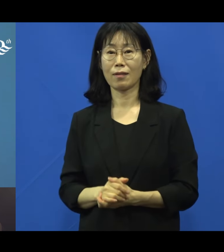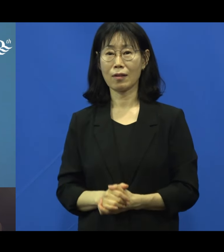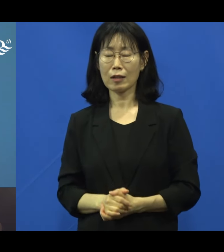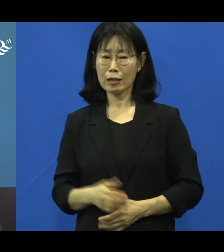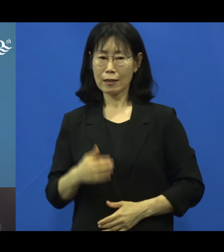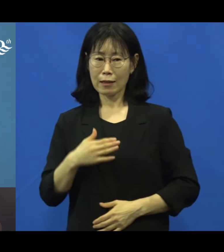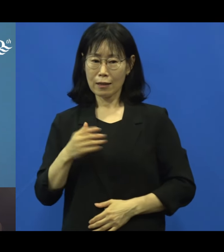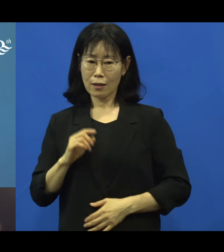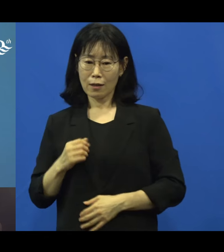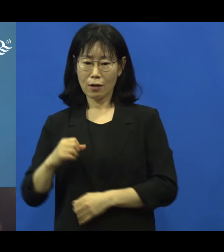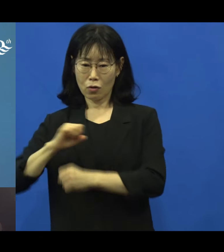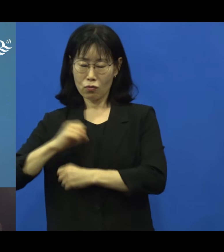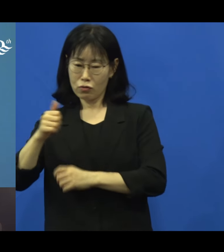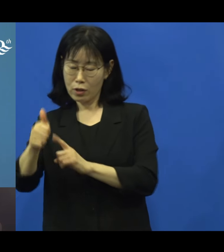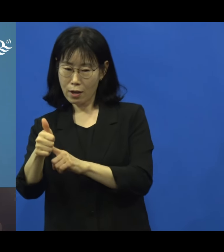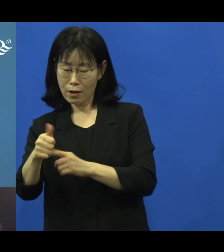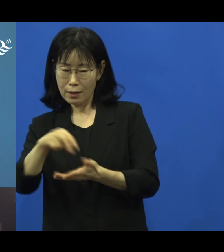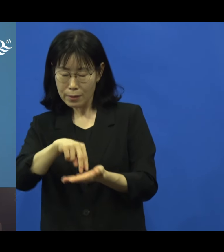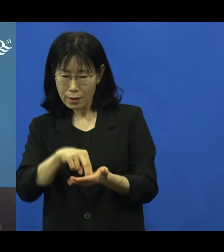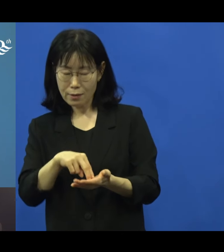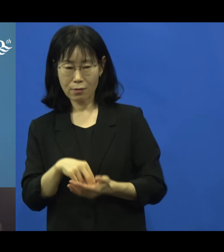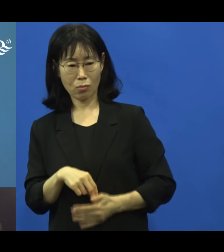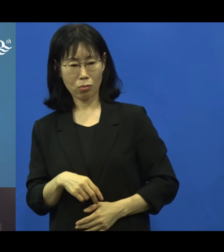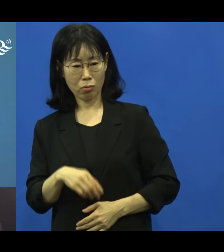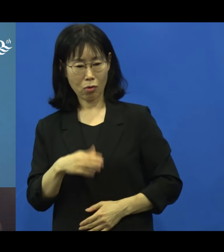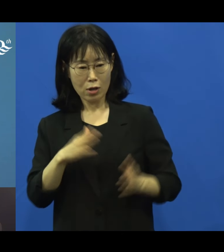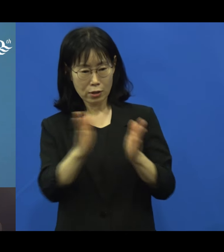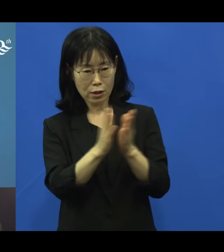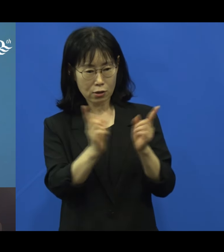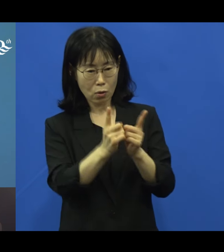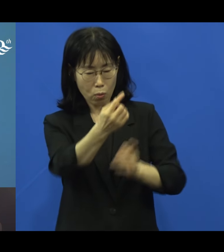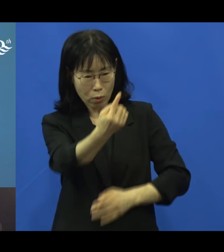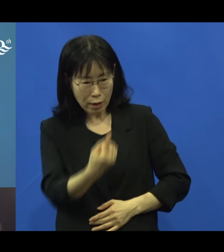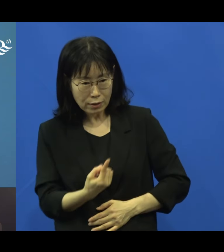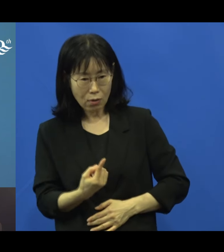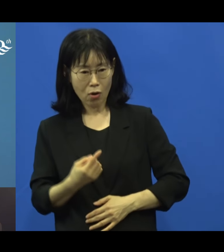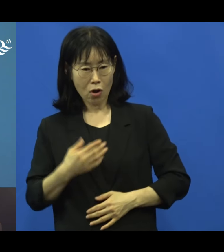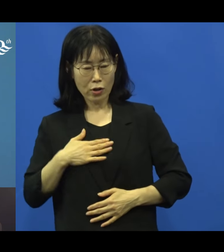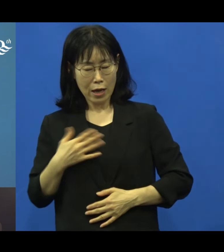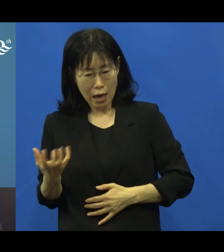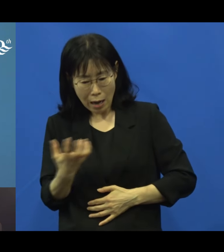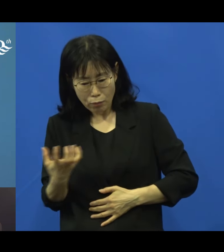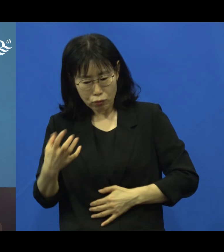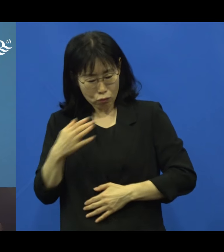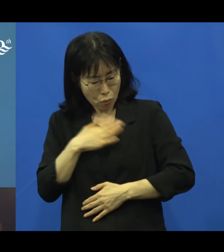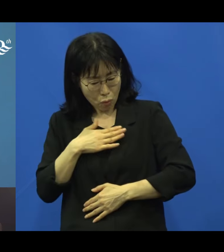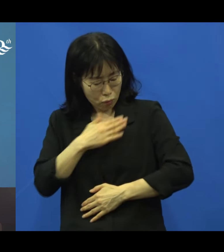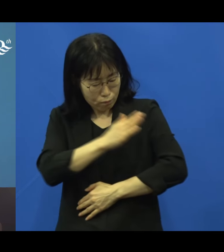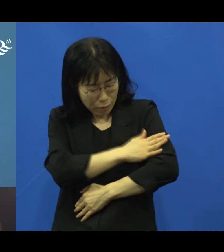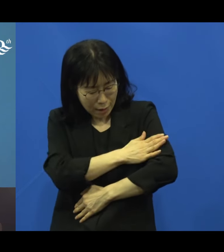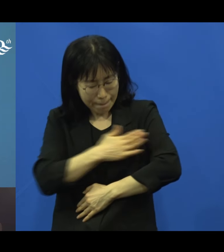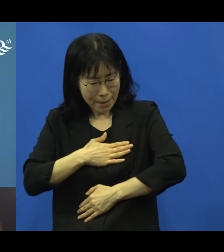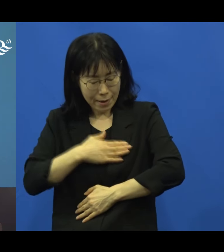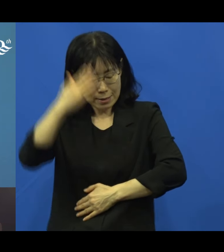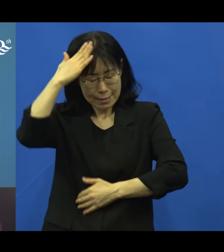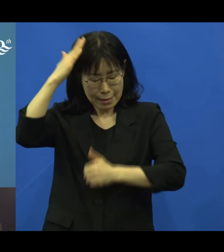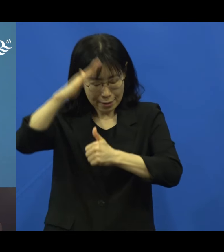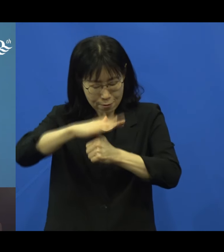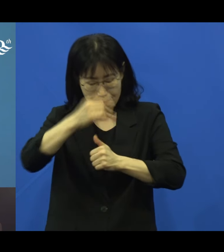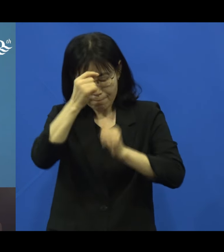서서 그의 하나님 여호와의 이름을 부르고 그의 손을 그 부위 위에 흔들어 진중하게 안수기도를 해야 되지 않느냐는